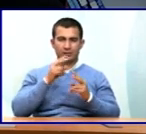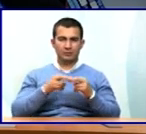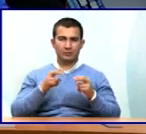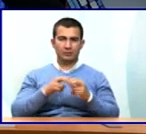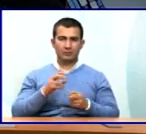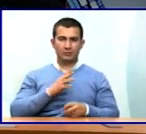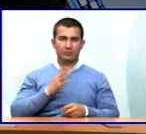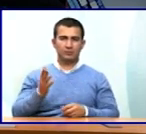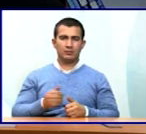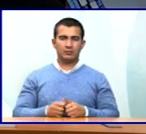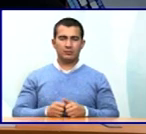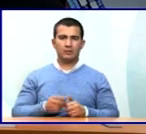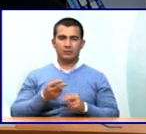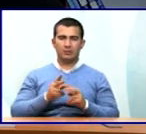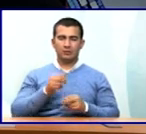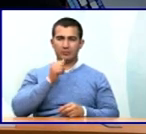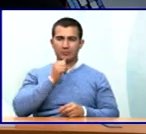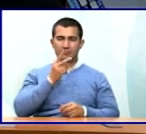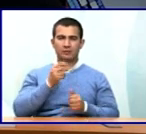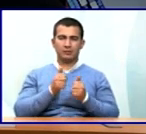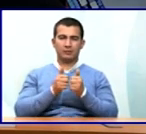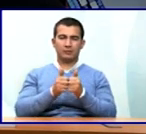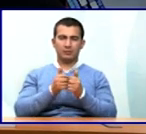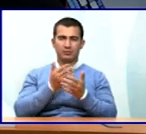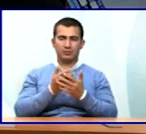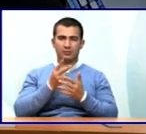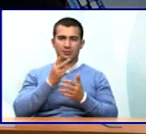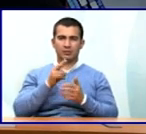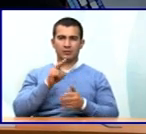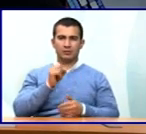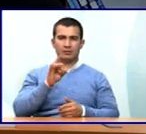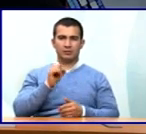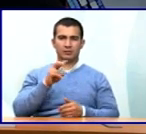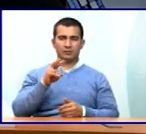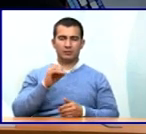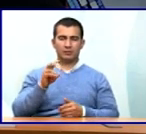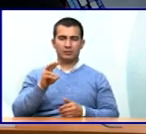ikkita parallel o'tkazgichni olamiz. Ikkita parallel